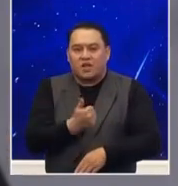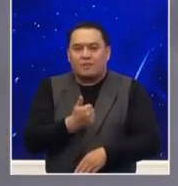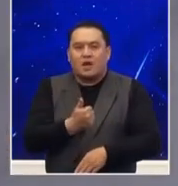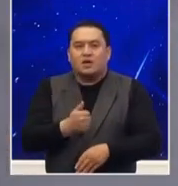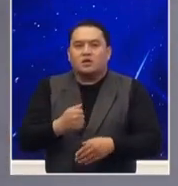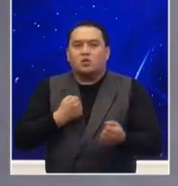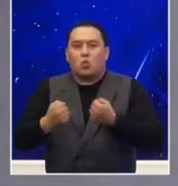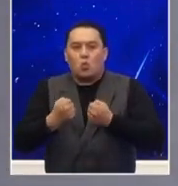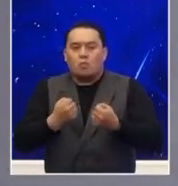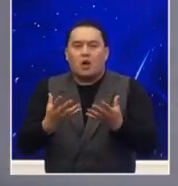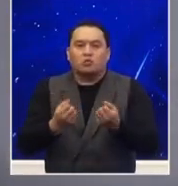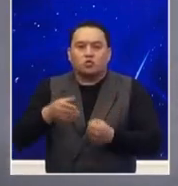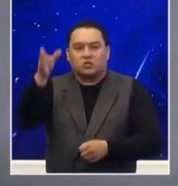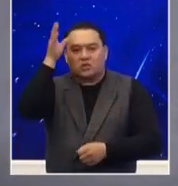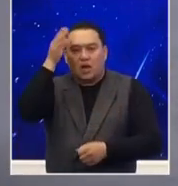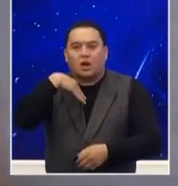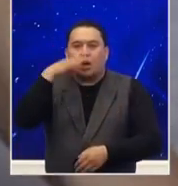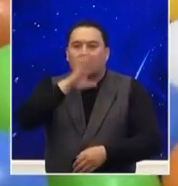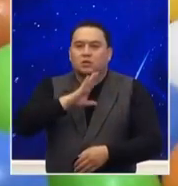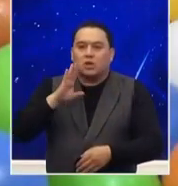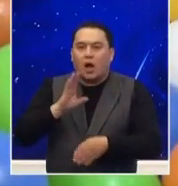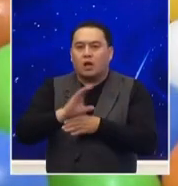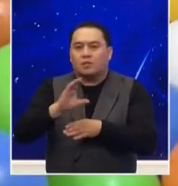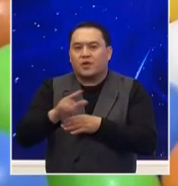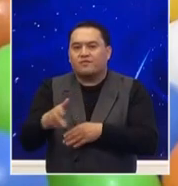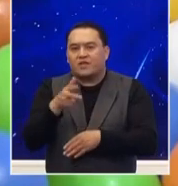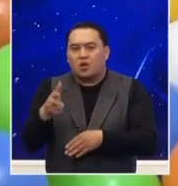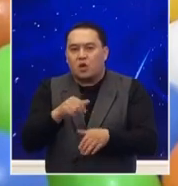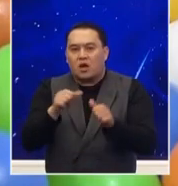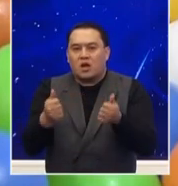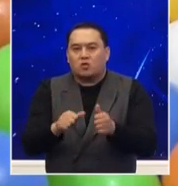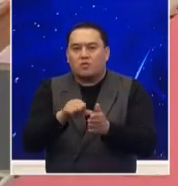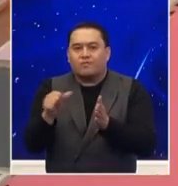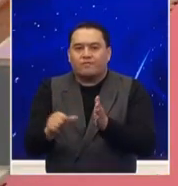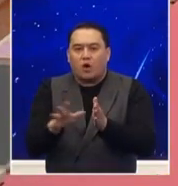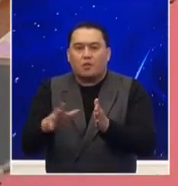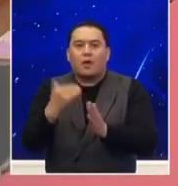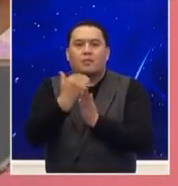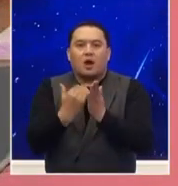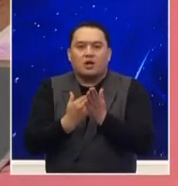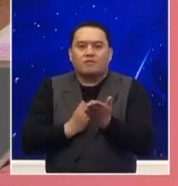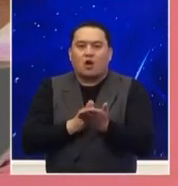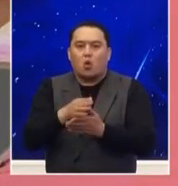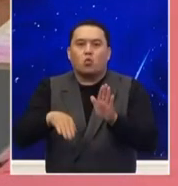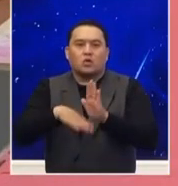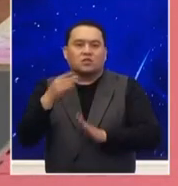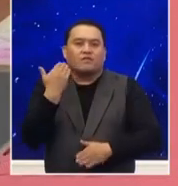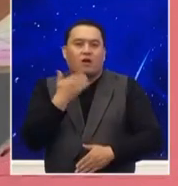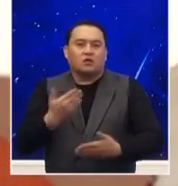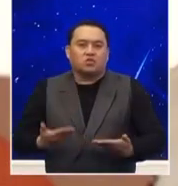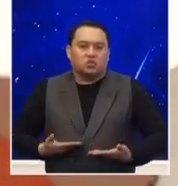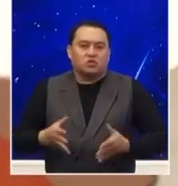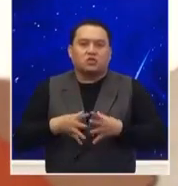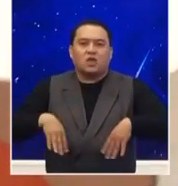Для закрепления полученных знаний родителям будут отправлять видеоуроки в электронном варианте. Программа ориентирована на улучшение качества